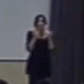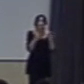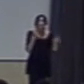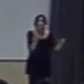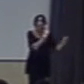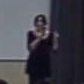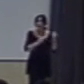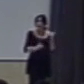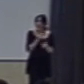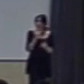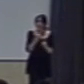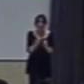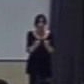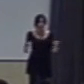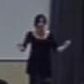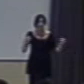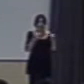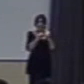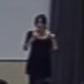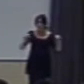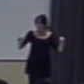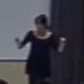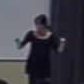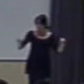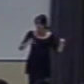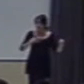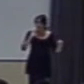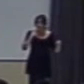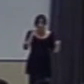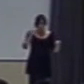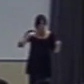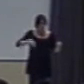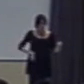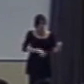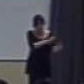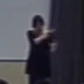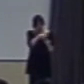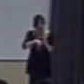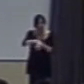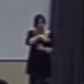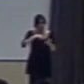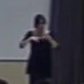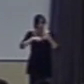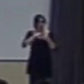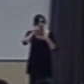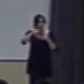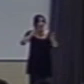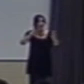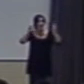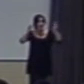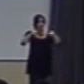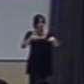fila zero, el que hem anomenat la fila zero, que també els presentaré. Són persones que es dediquen als mitjans de comunicació i també a la temàtica social. I